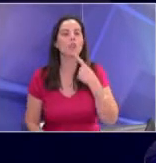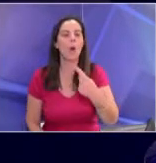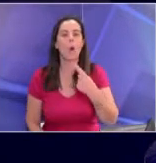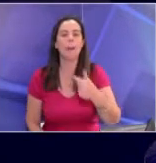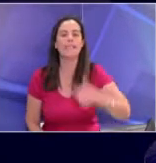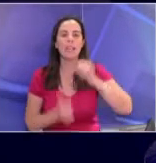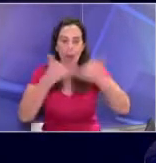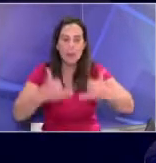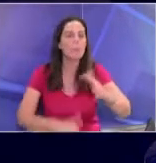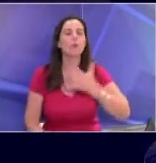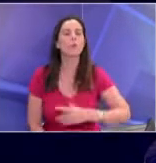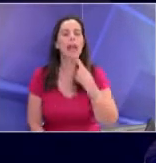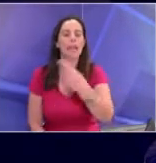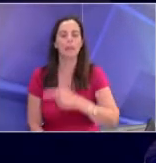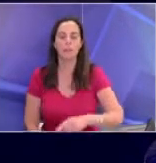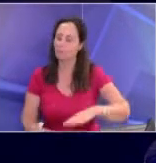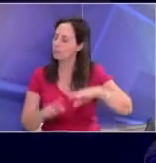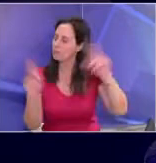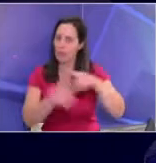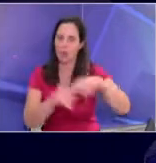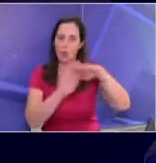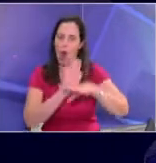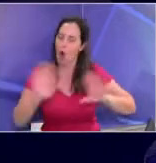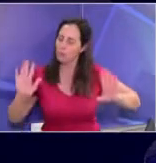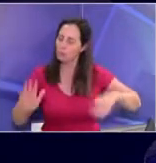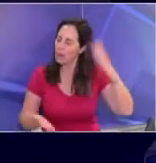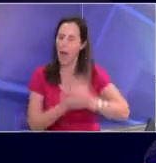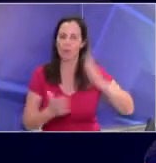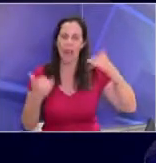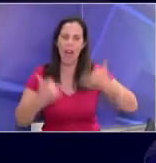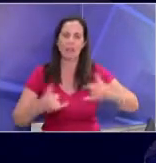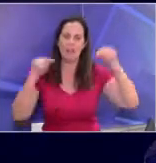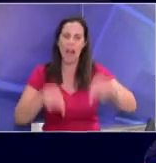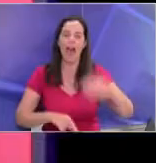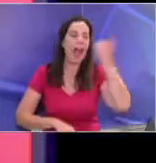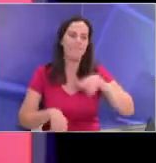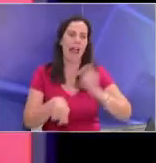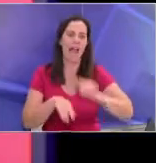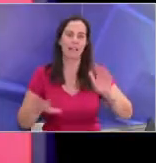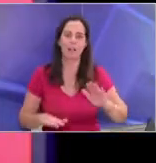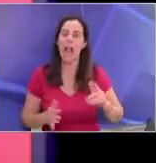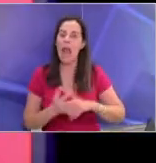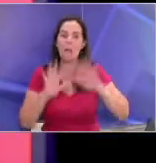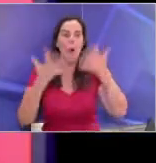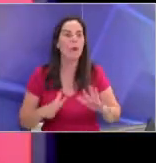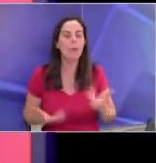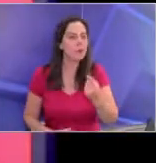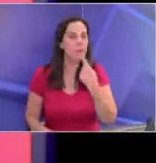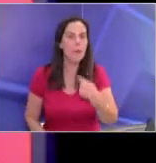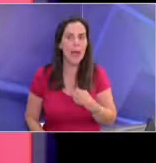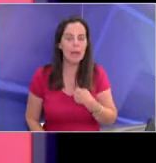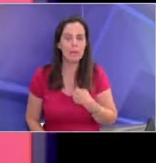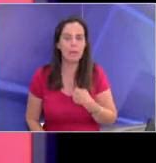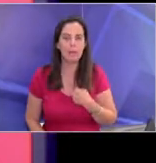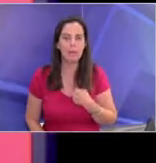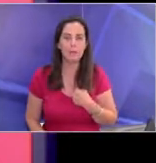לשרה רגב. עכשיו, מה אתה מבקש? תורידי את החוק מסדר היום, חד משמעית, כאן ועכשיו. חבל על הזמן. כי האומנים בעצם מה שאתה אומר, ואני